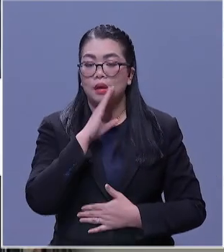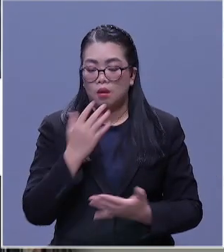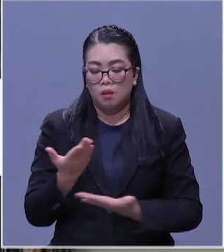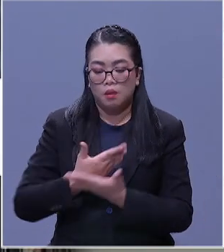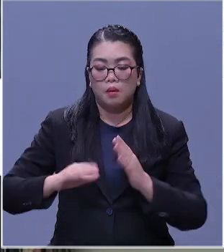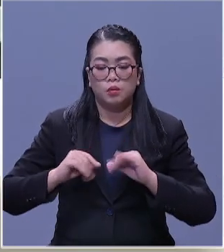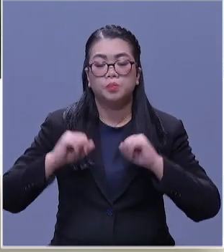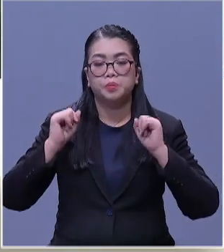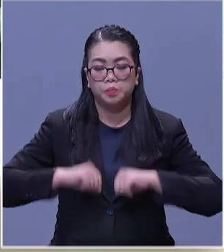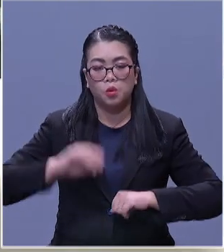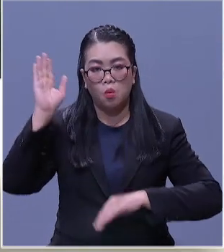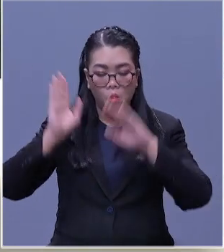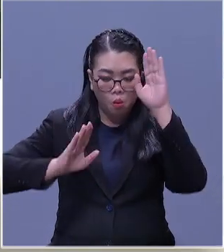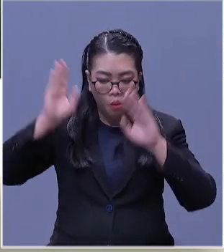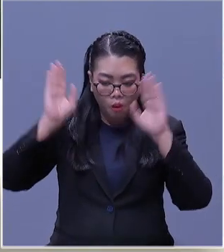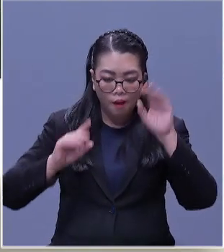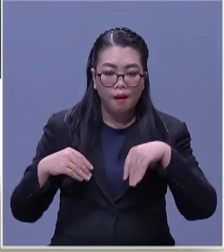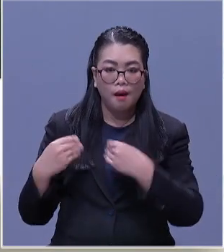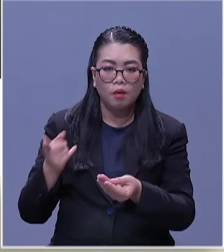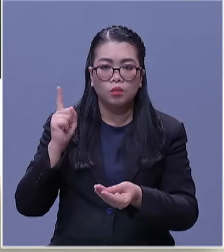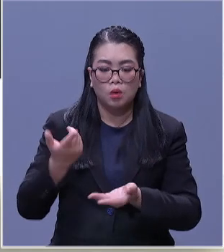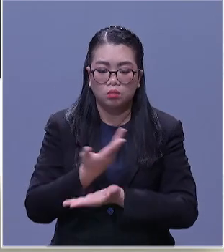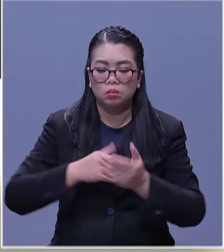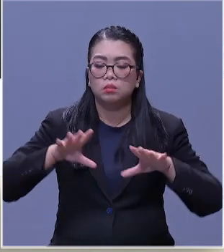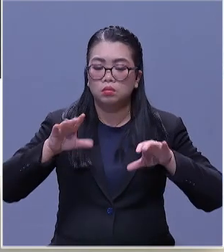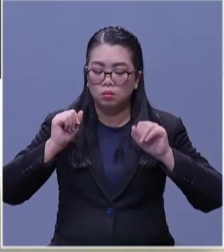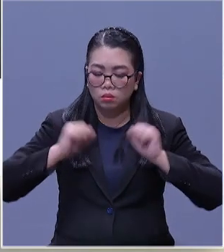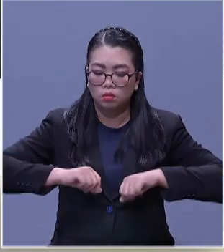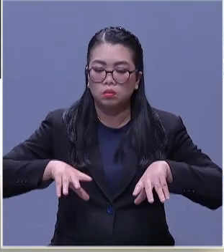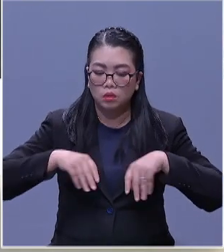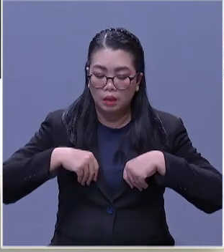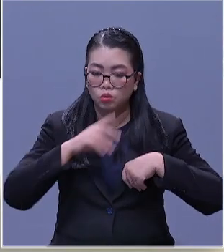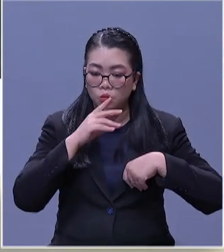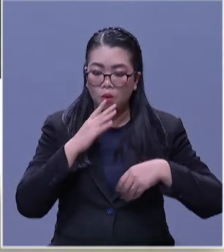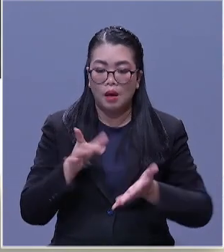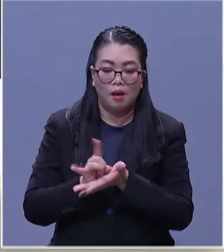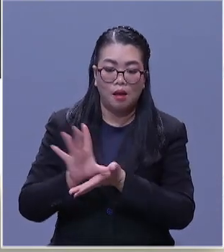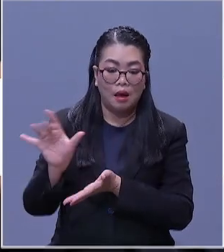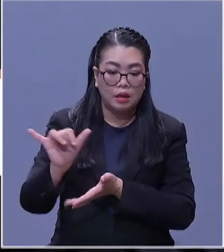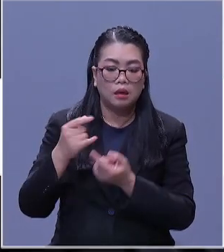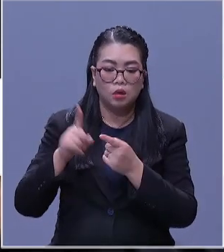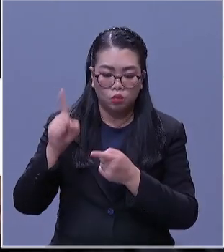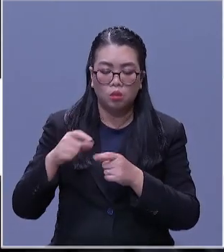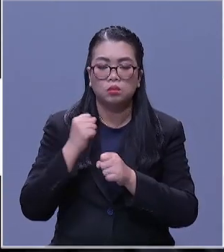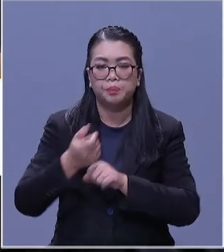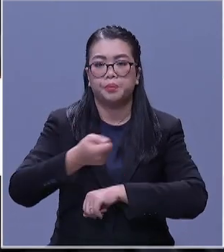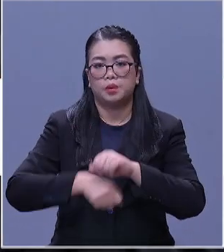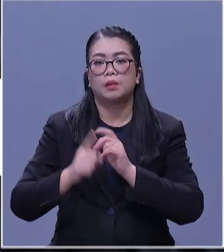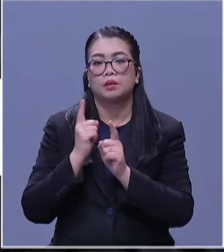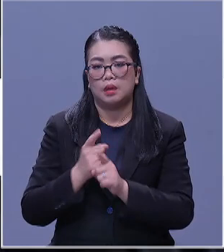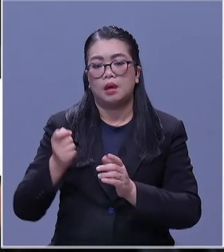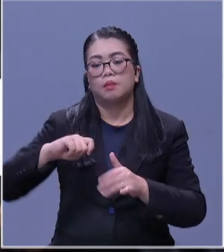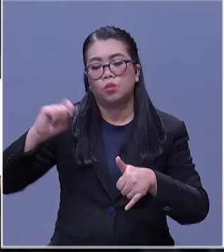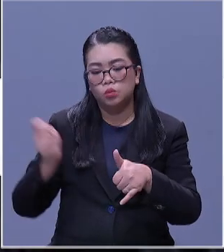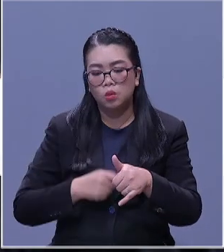ของพรรคเนี่ยมีการโหวตเกิดขึ้นแล้วก็ควรจะยอมรับผลที่เกิดขึ้นถึงแม้ว่าจะยังไม่ถูกขับออกจากพรรคก็มีมติว่าผิดมีการ